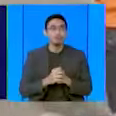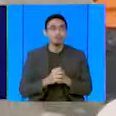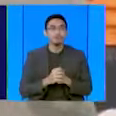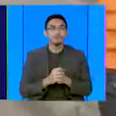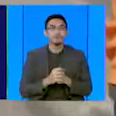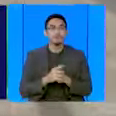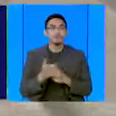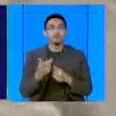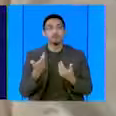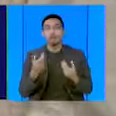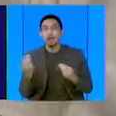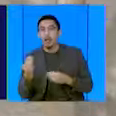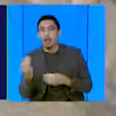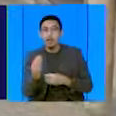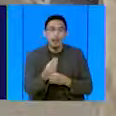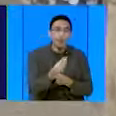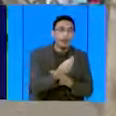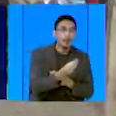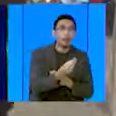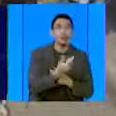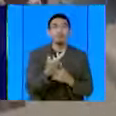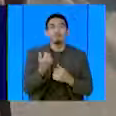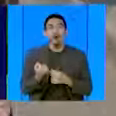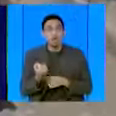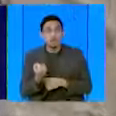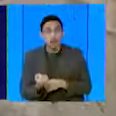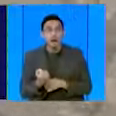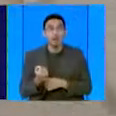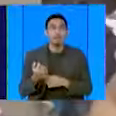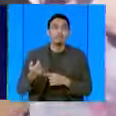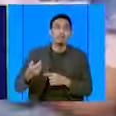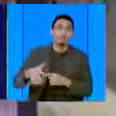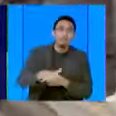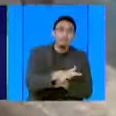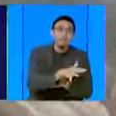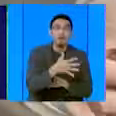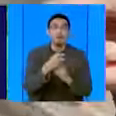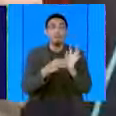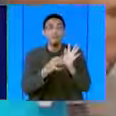Diajak berkeliling di pusat keramaian, pasar hingga pantai, Momot menjadi pusat perhatian.